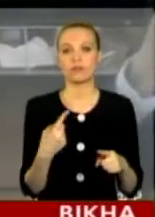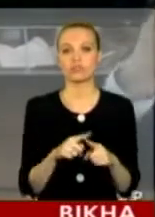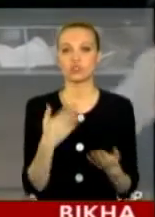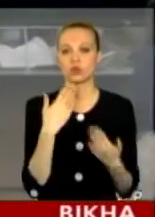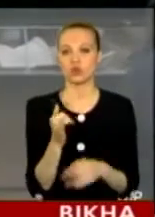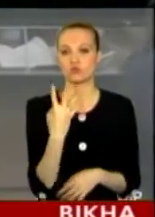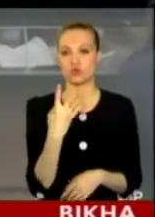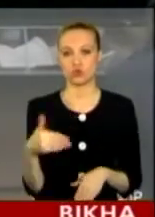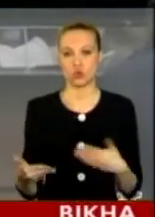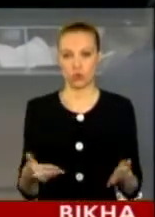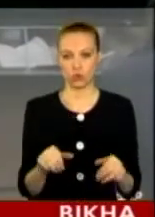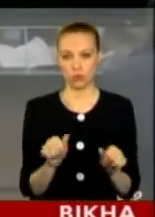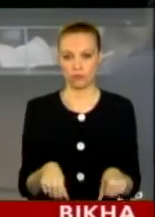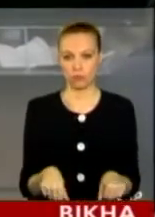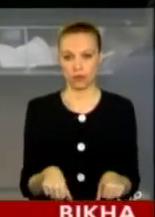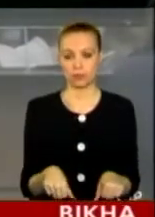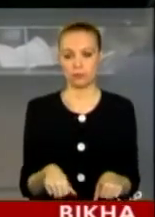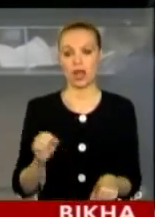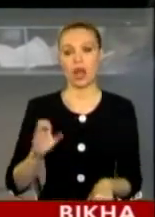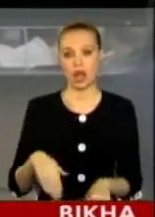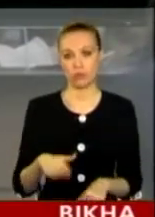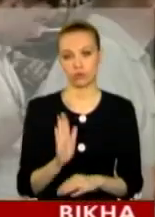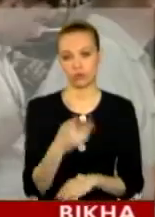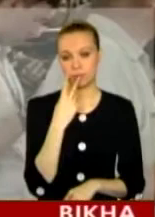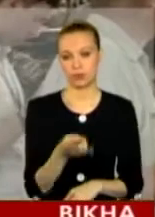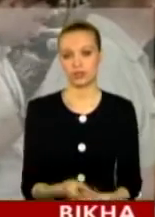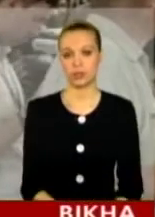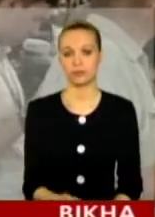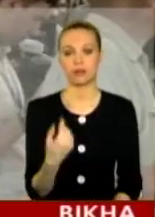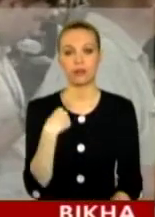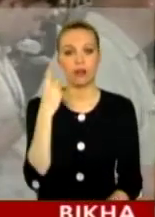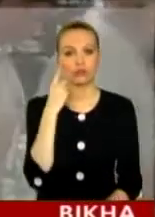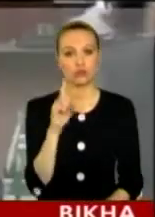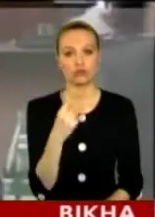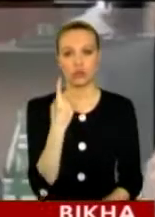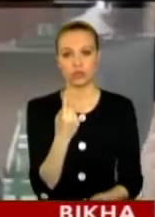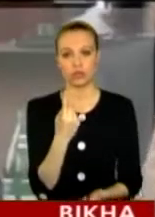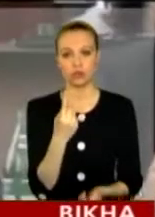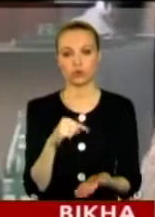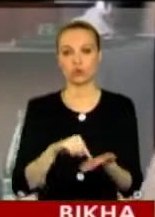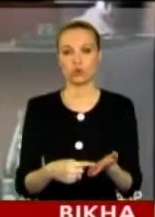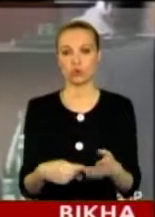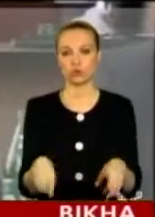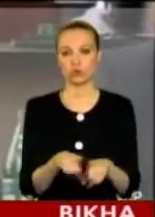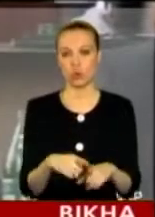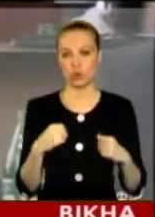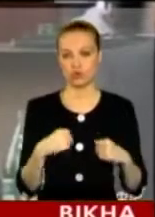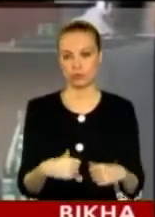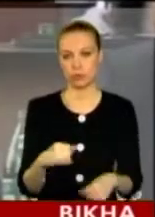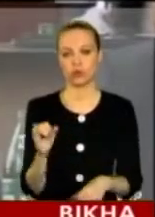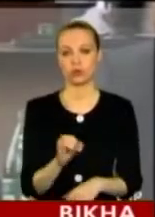стосунки у чотирьохсторонньому форматі, а потім будемо бачити. Я думаю, що однією точкою такого спокою